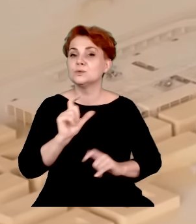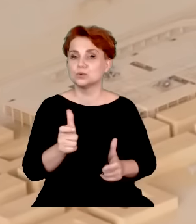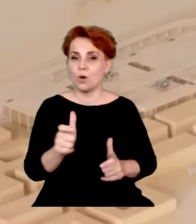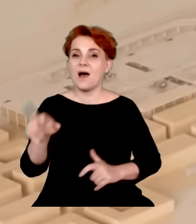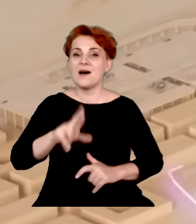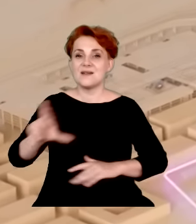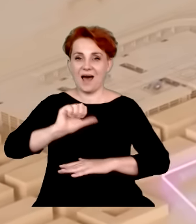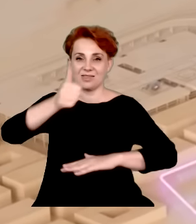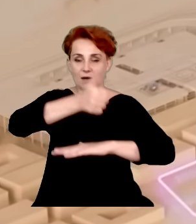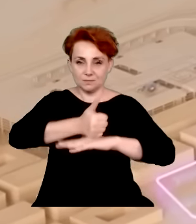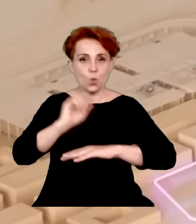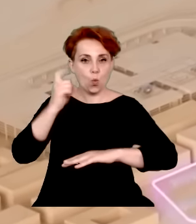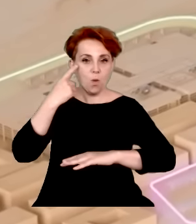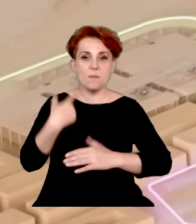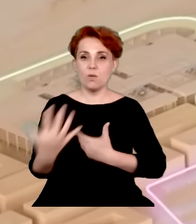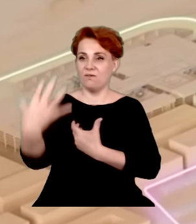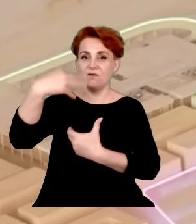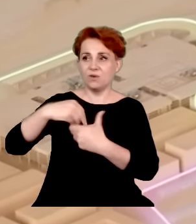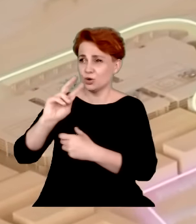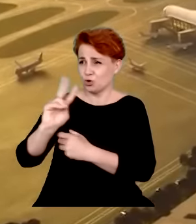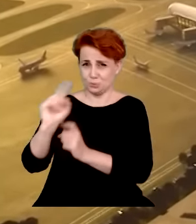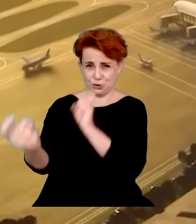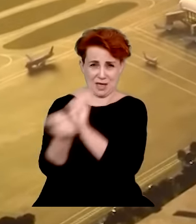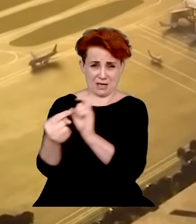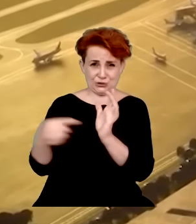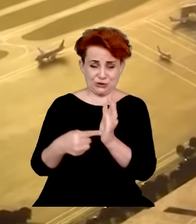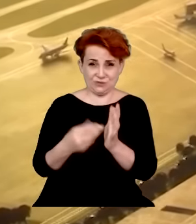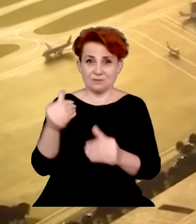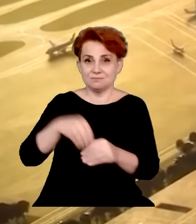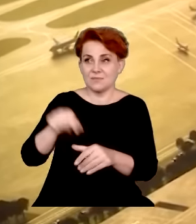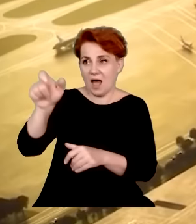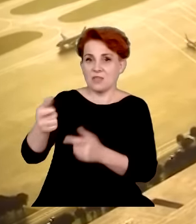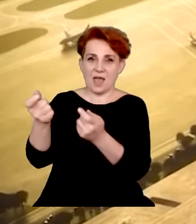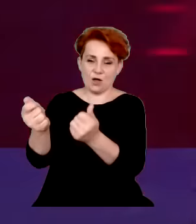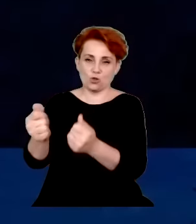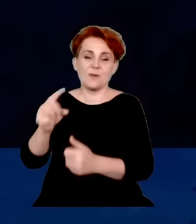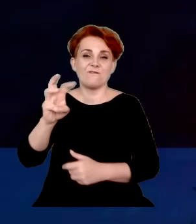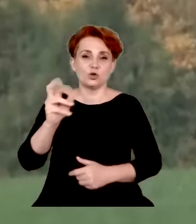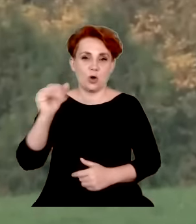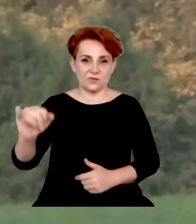CPK został powołany jeden z przeciwników tej inwestycji, ekonomista Paweł Wojciechowski.